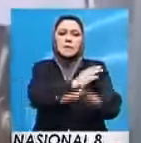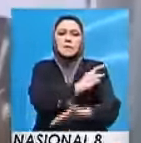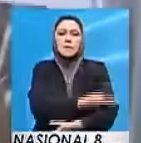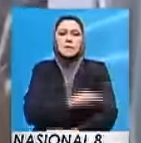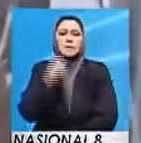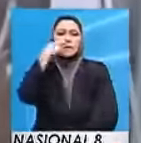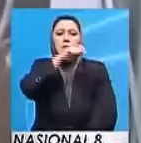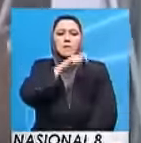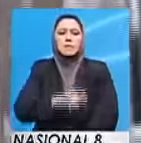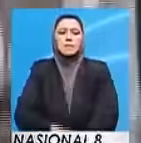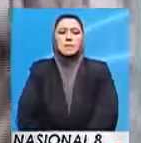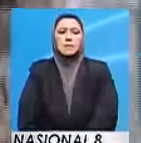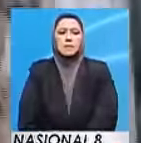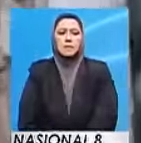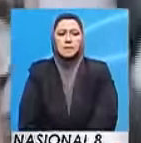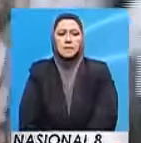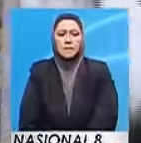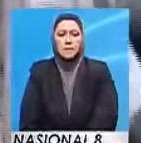berkuasa